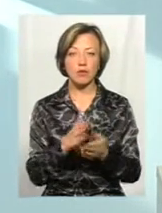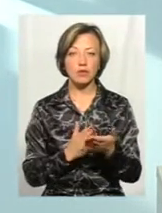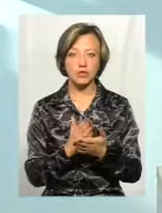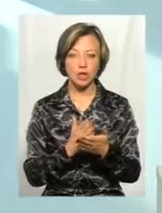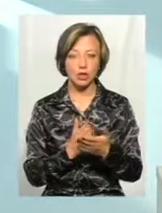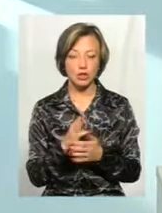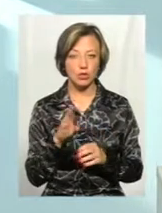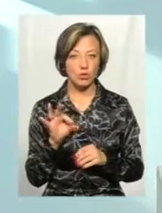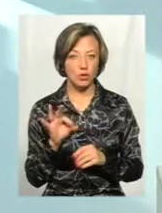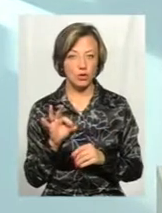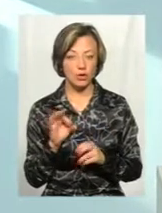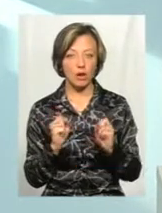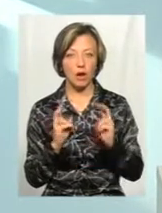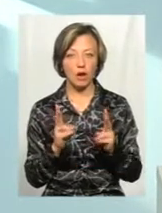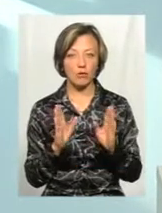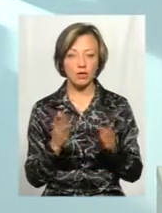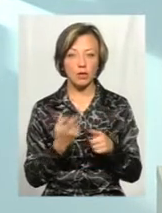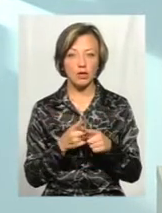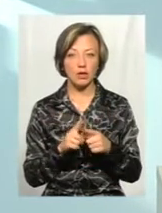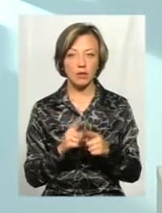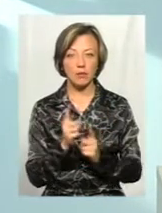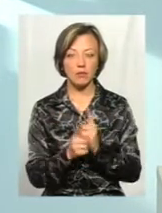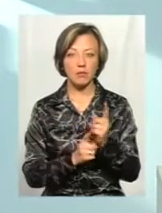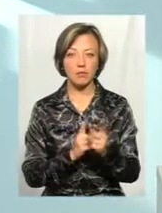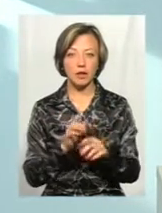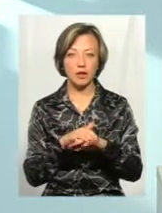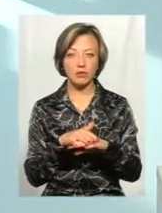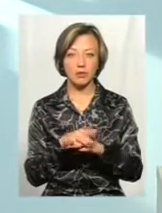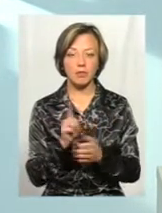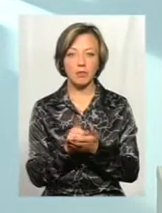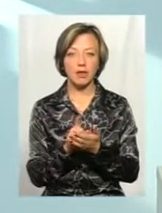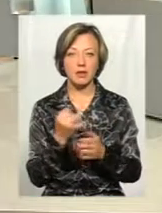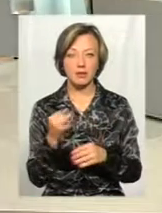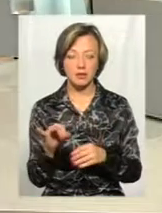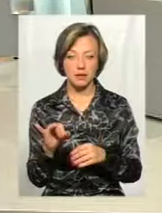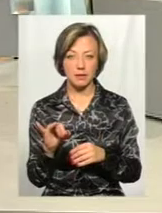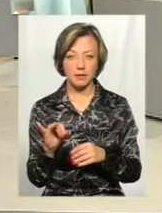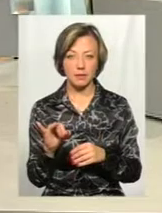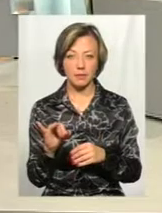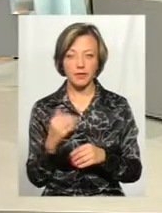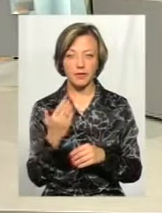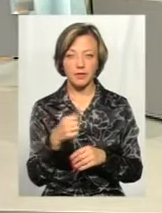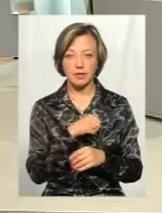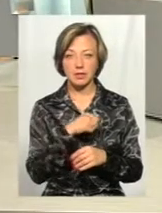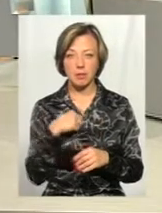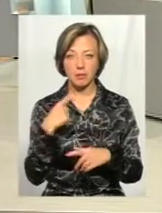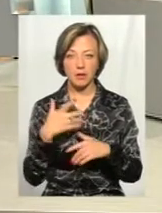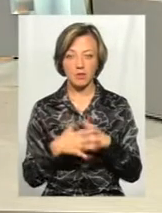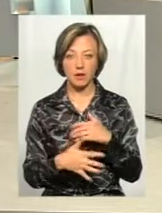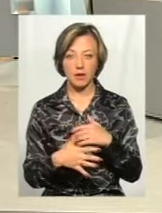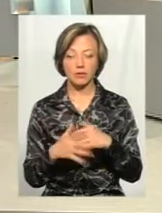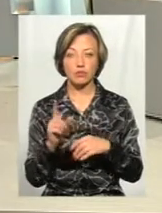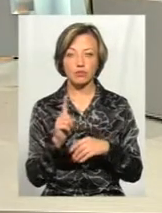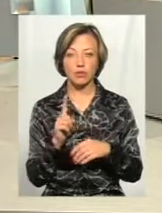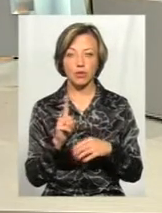то як буде це переначислення пенсій? Ну, ви самі розумієте, що ввиду того,